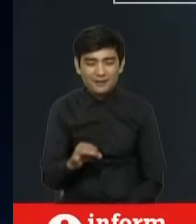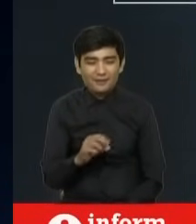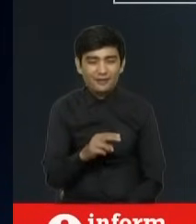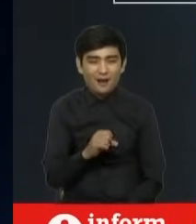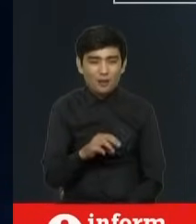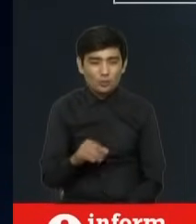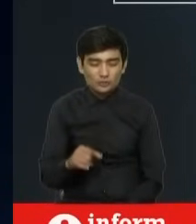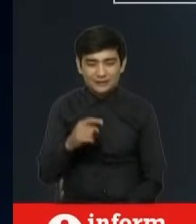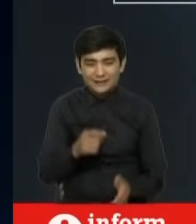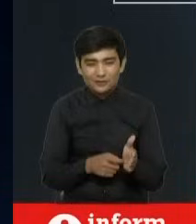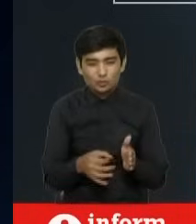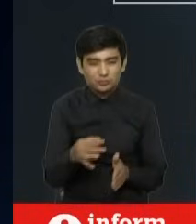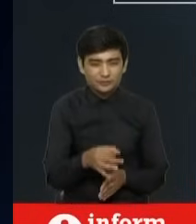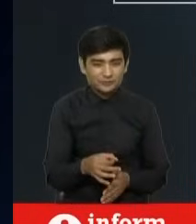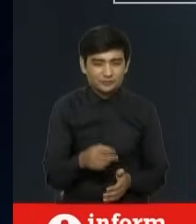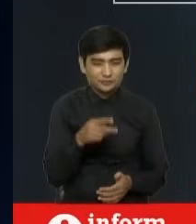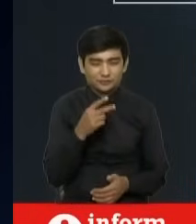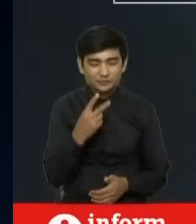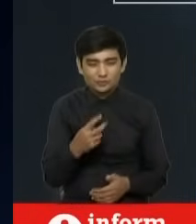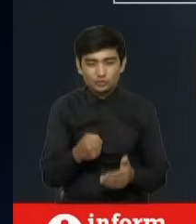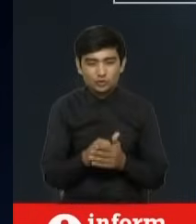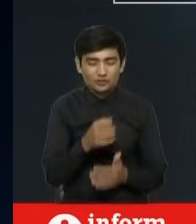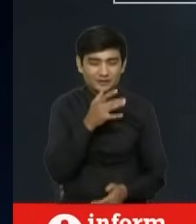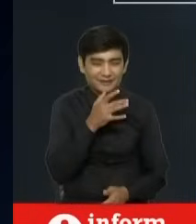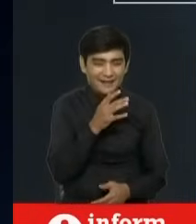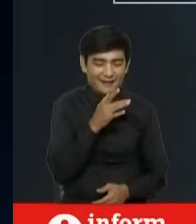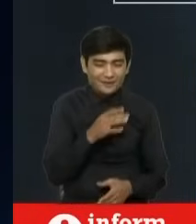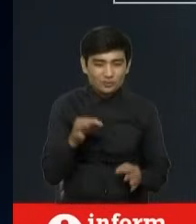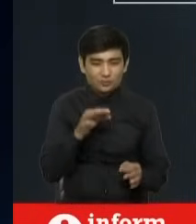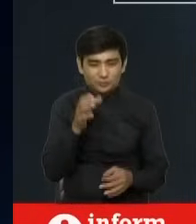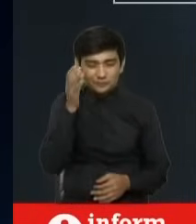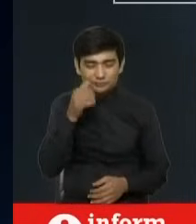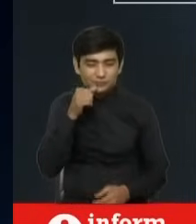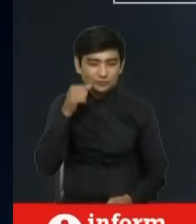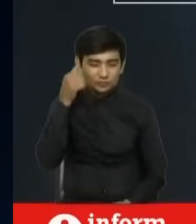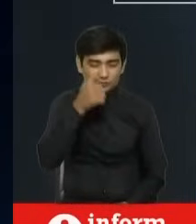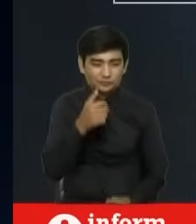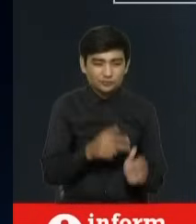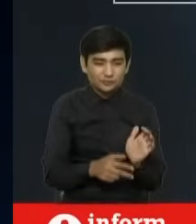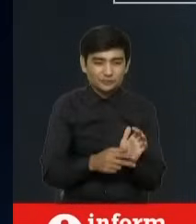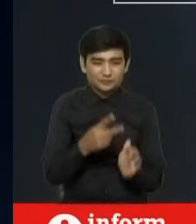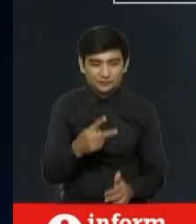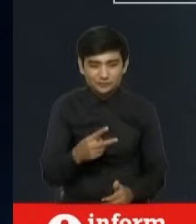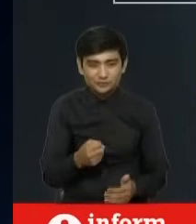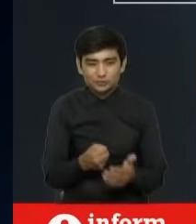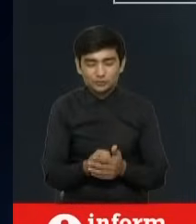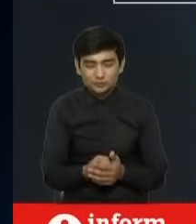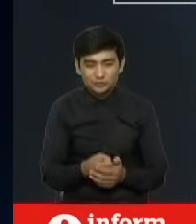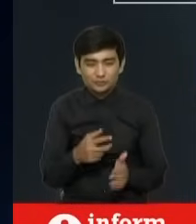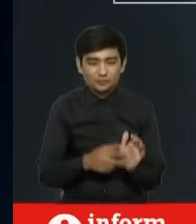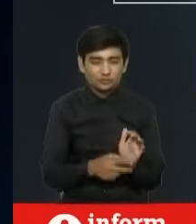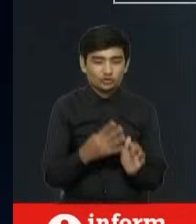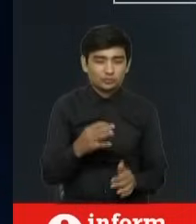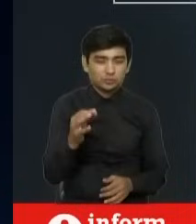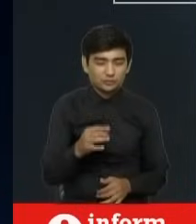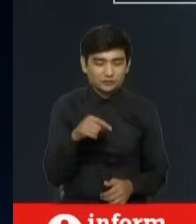Карагандинской области охват детей с 2 до 6 лет дошкольным образованием с прошлого года вырос с 82,6% до 84%. В этом